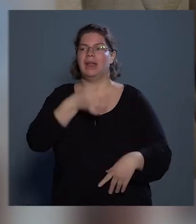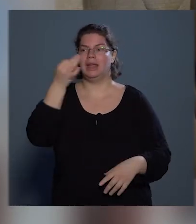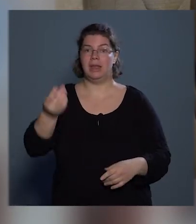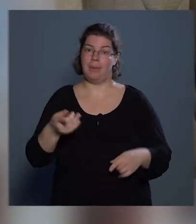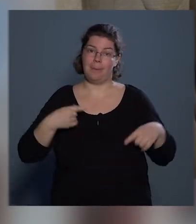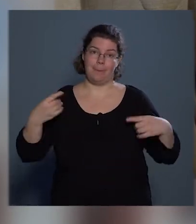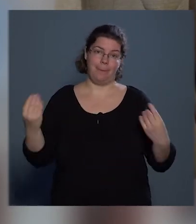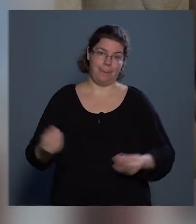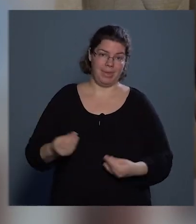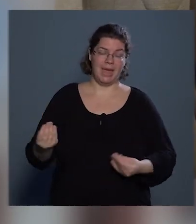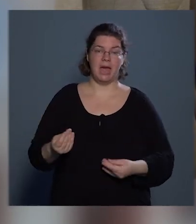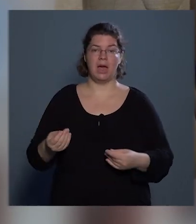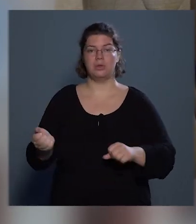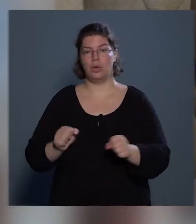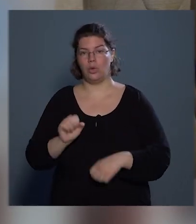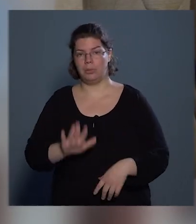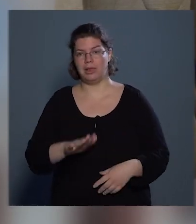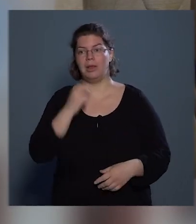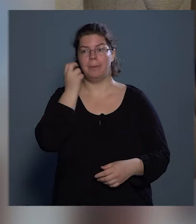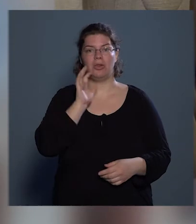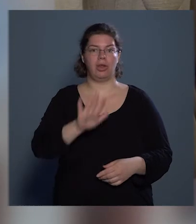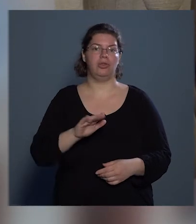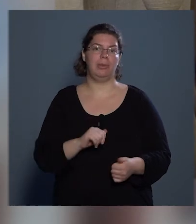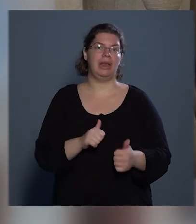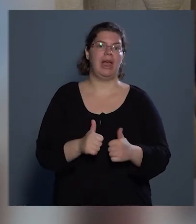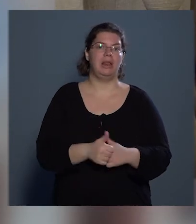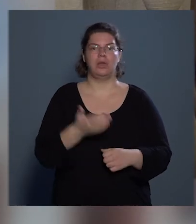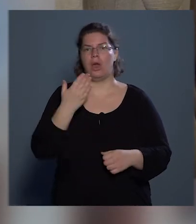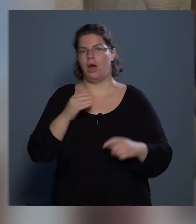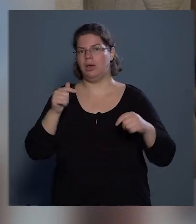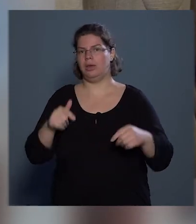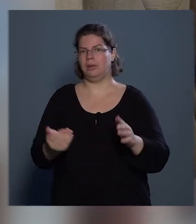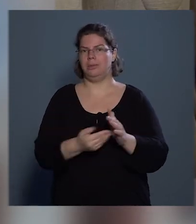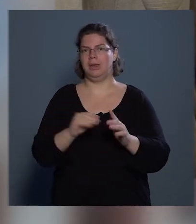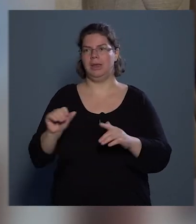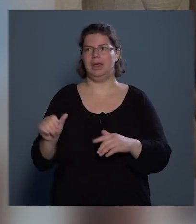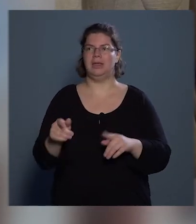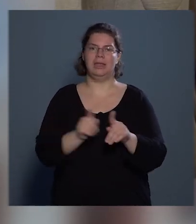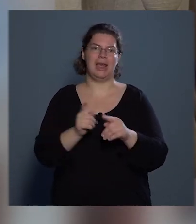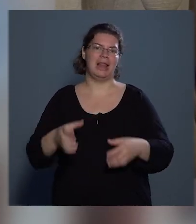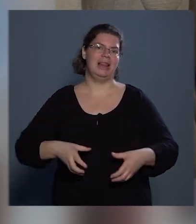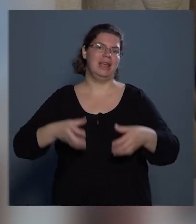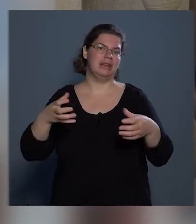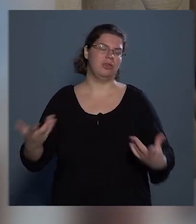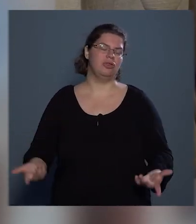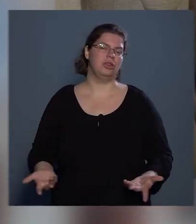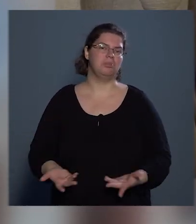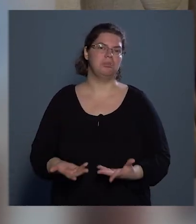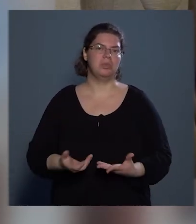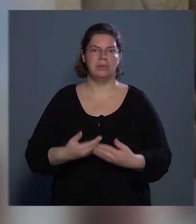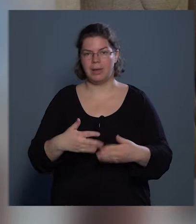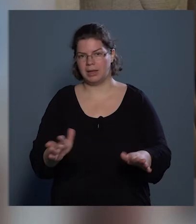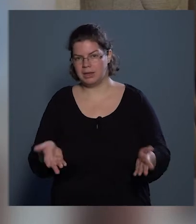az önkormányzatnak és Pest Erzsébetnek az előnye abból, ha itt még egy ilyen létesítmény megnyitja